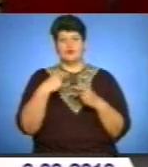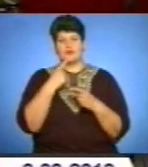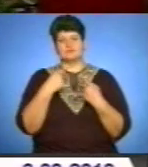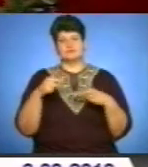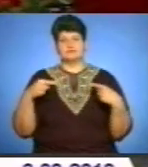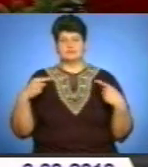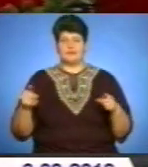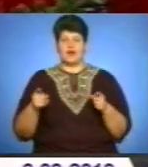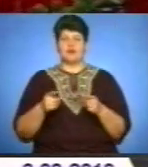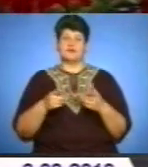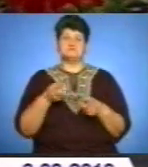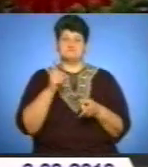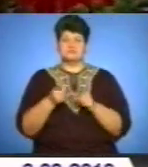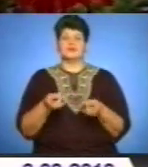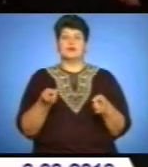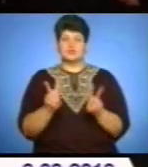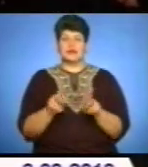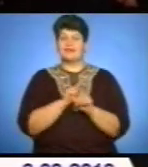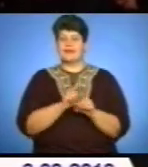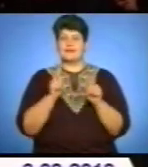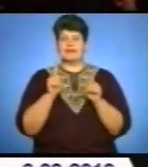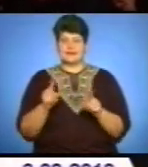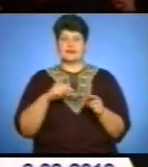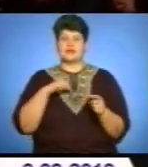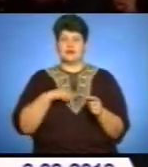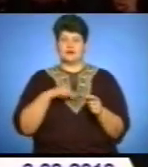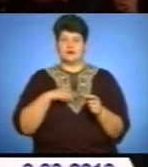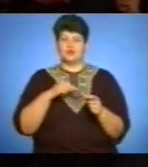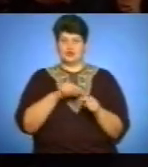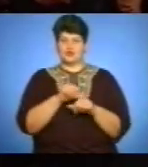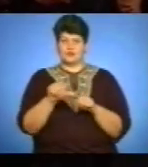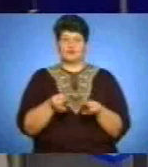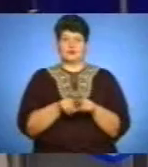істина залишається. Не лише краса врятує світ зовнішня, але й духовна.